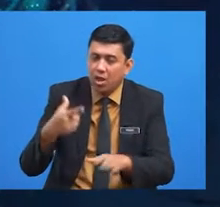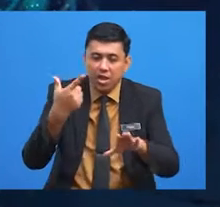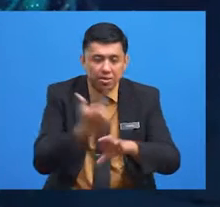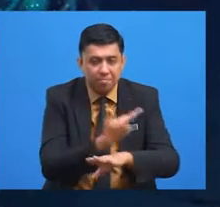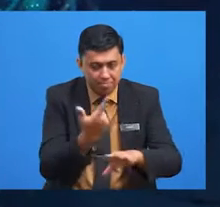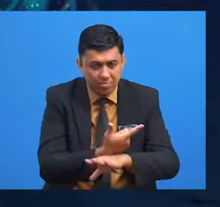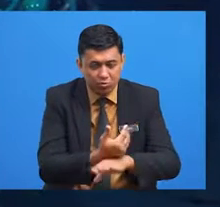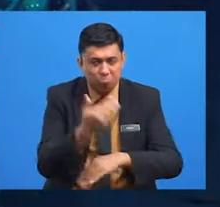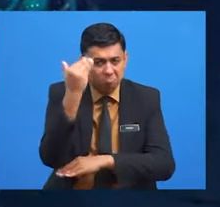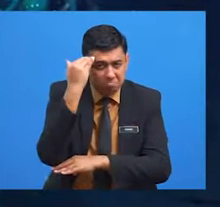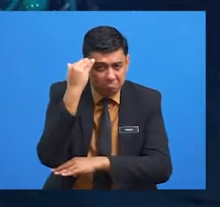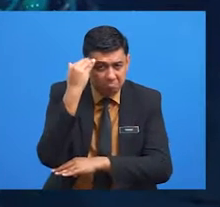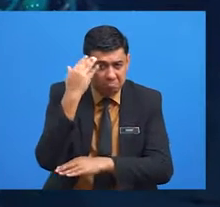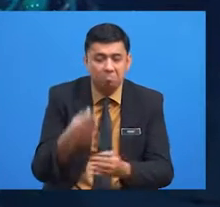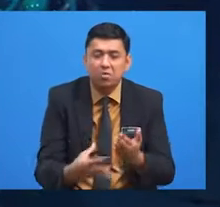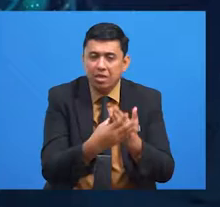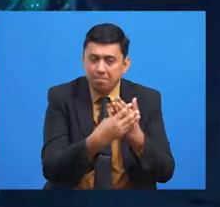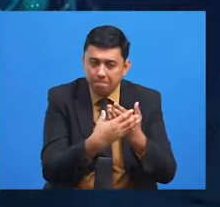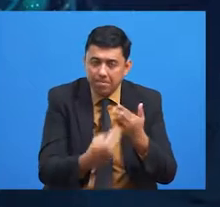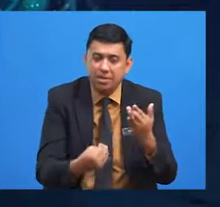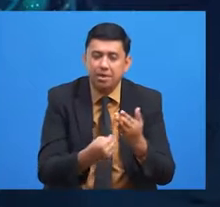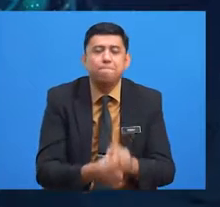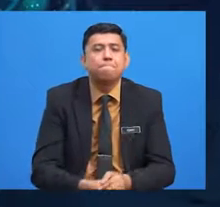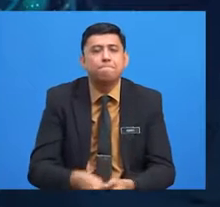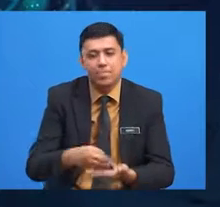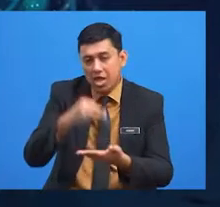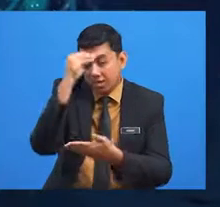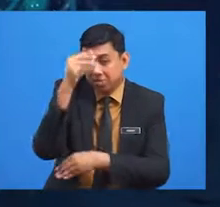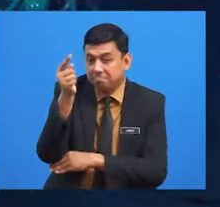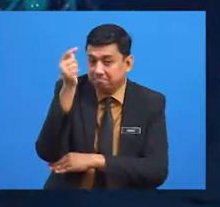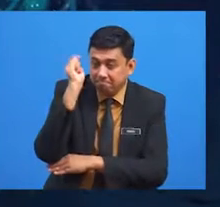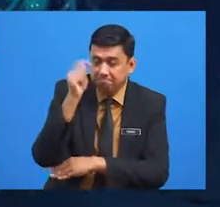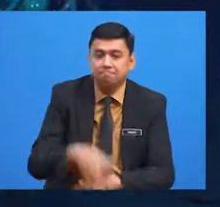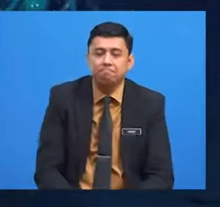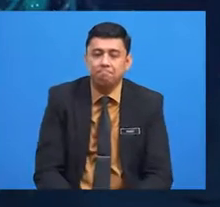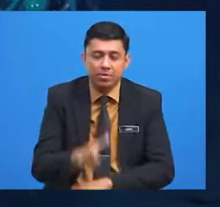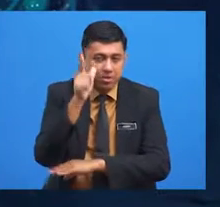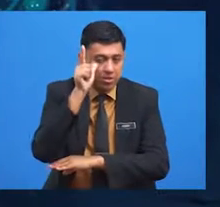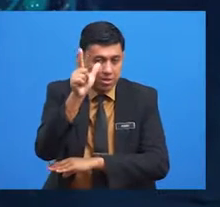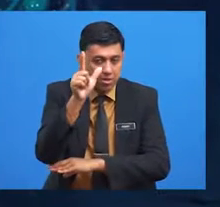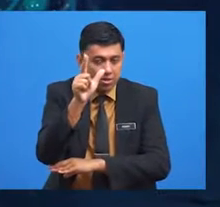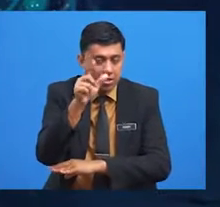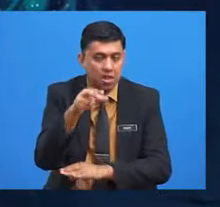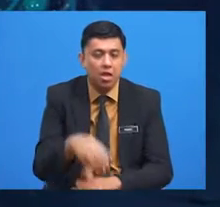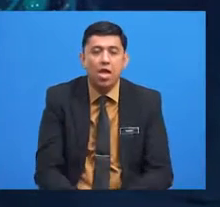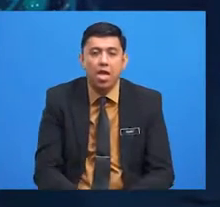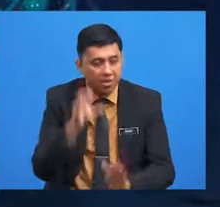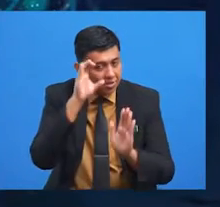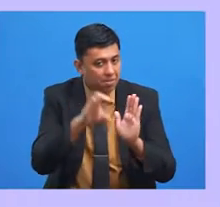untuk memantapkan kemahiran yang telah anda pelajari sebentar tadi. Lihat paparan skrin di hadapan